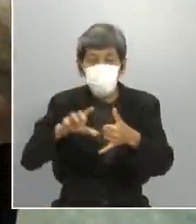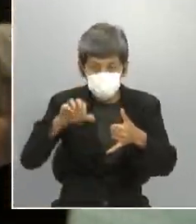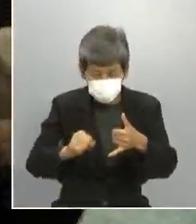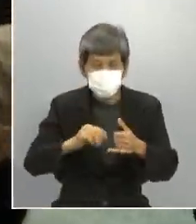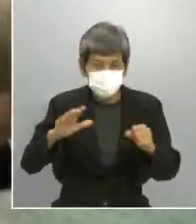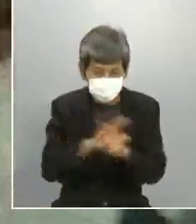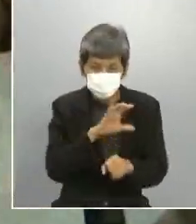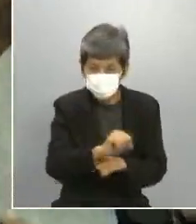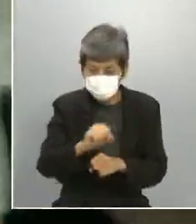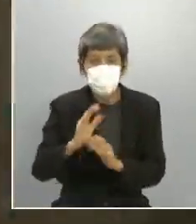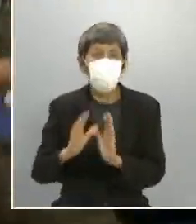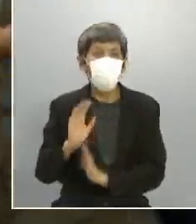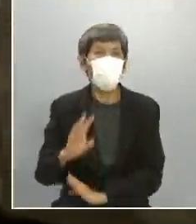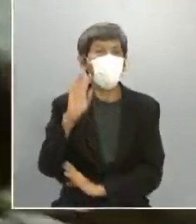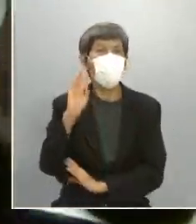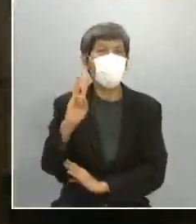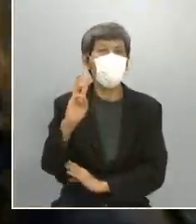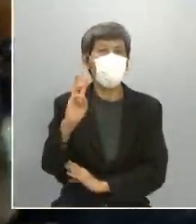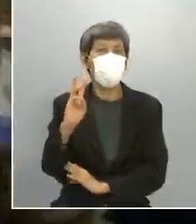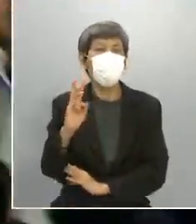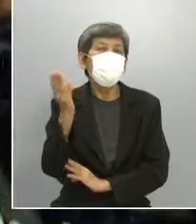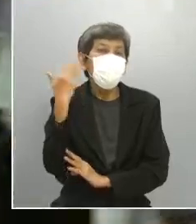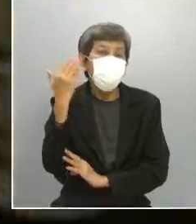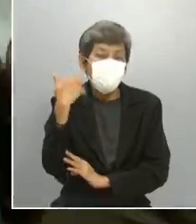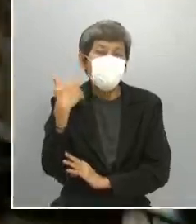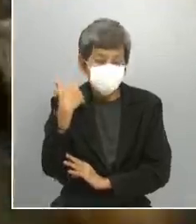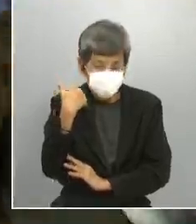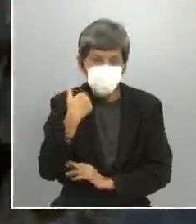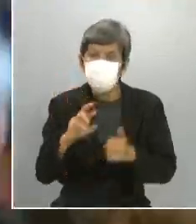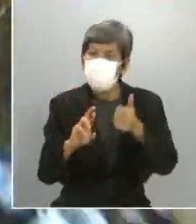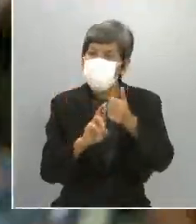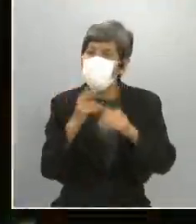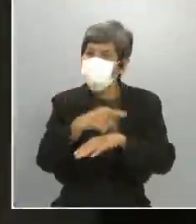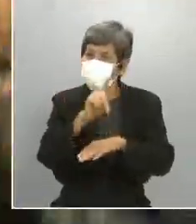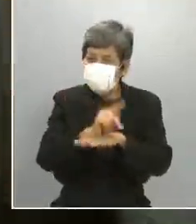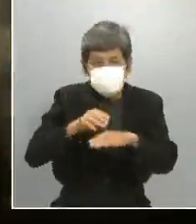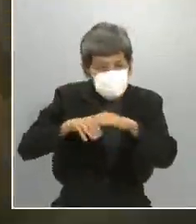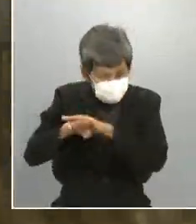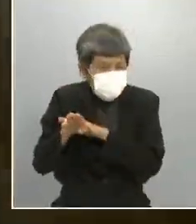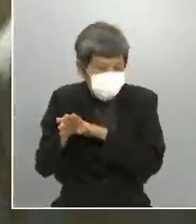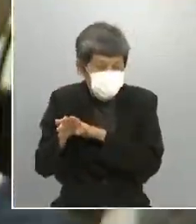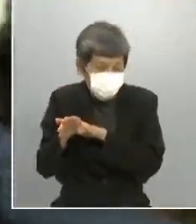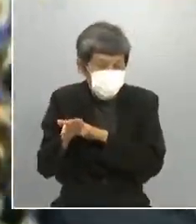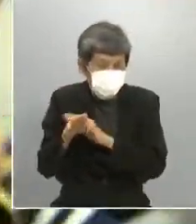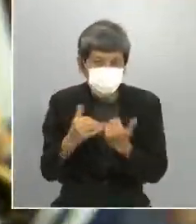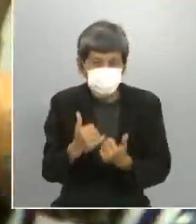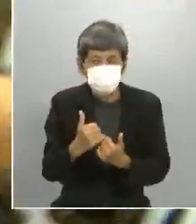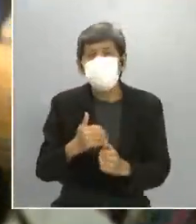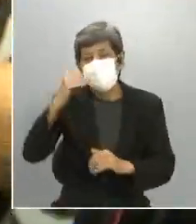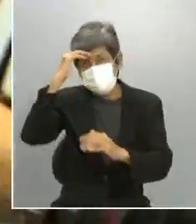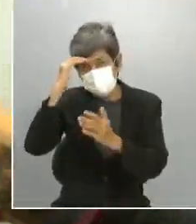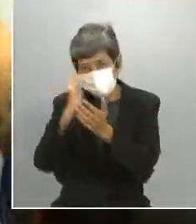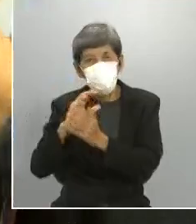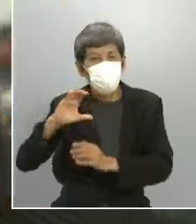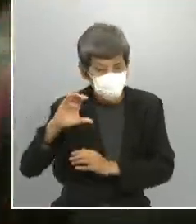ครบแล้วทั้งหมด 6คนก่อนหน้านี้จะมีจะมีรองประธานที่ยังหลบหนีอยู่นะคะแต่สุดท้ายแล้วก็